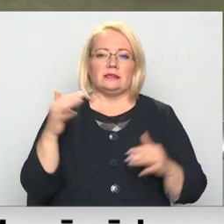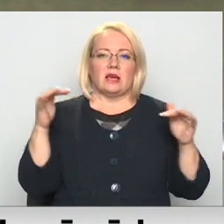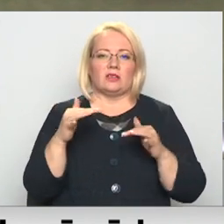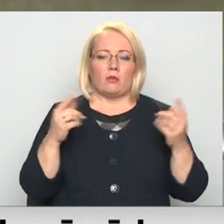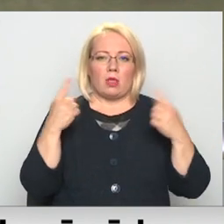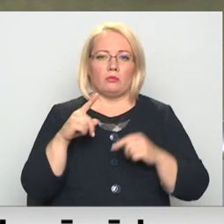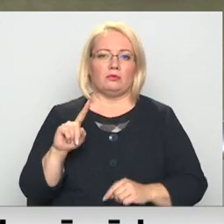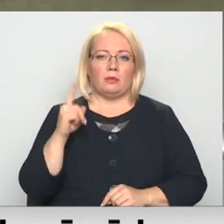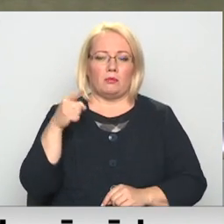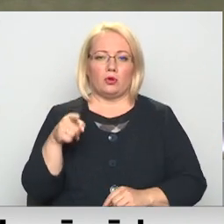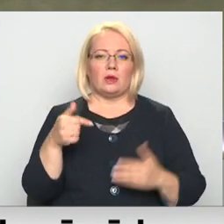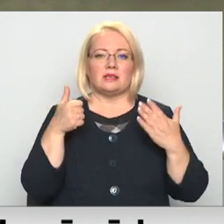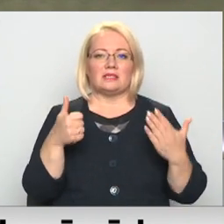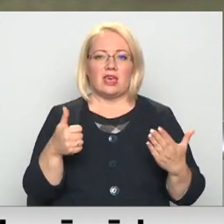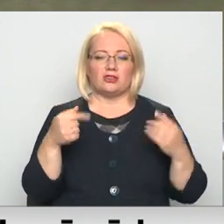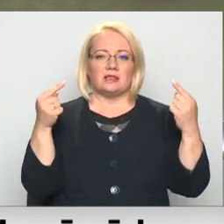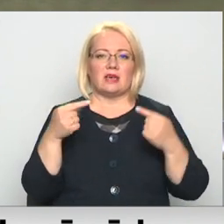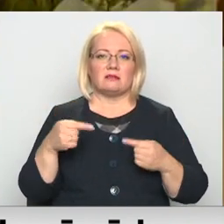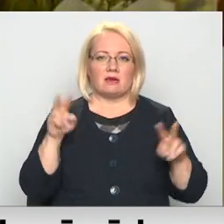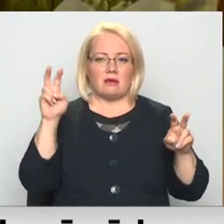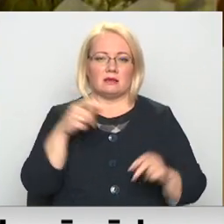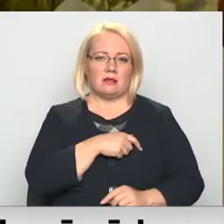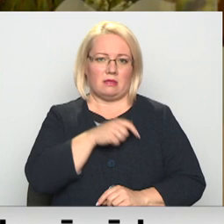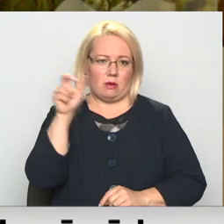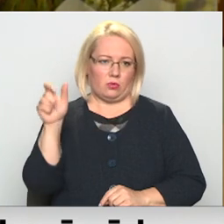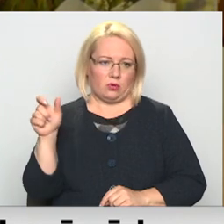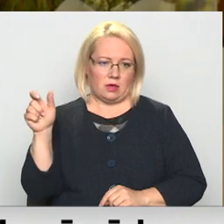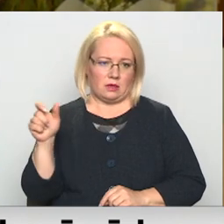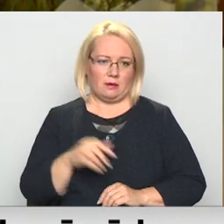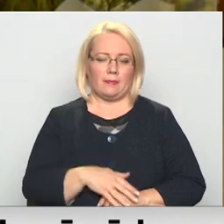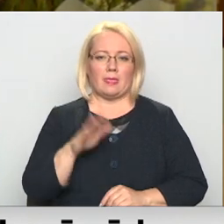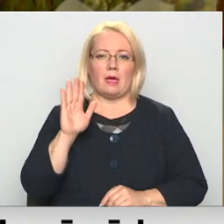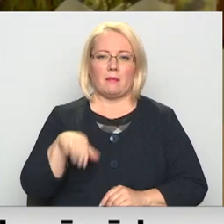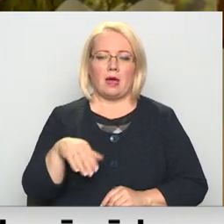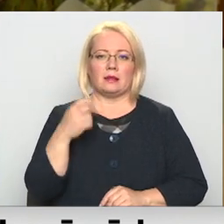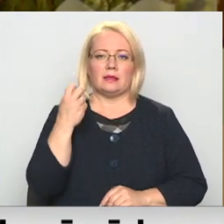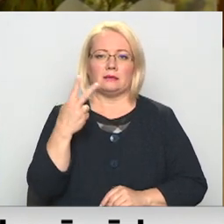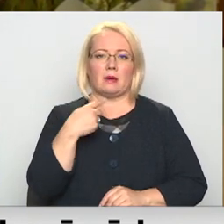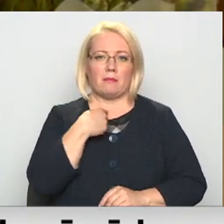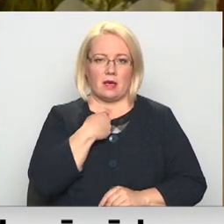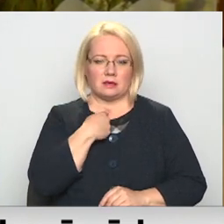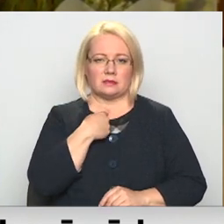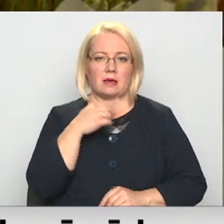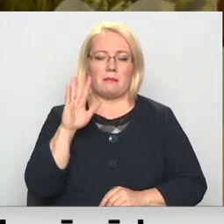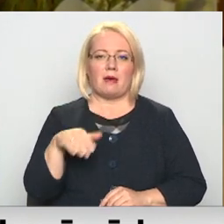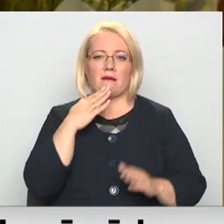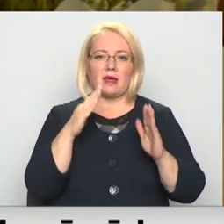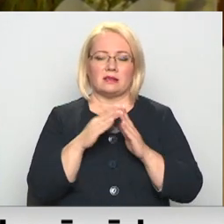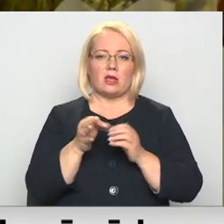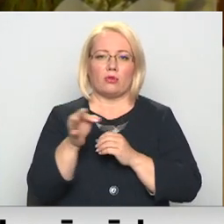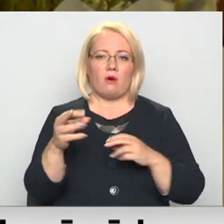to veidos 6 saskaņas deputāti. Ar 13 balsīm par Rēzeknes novada